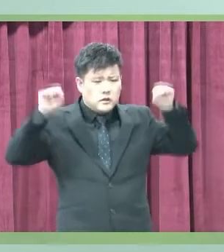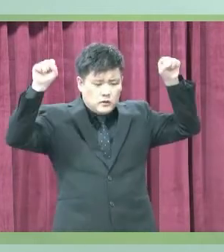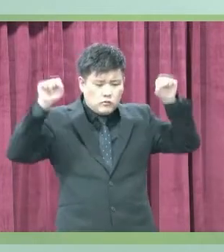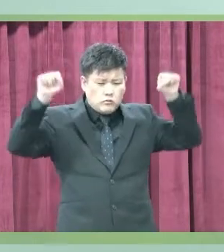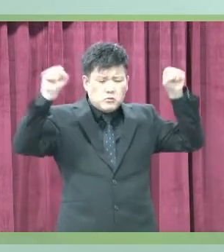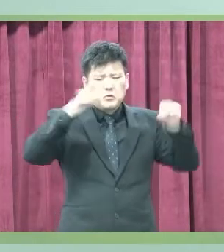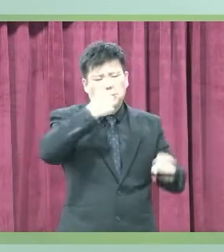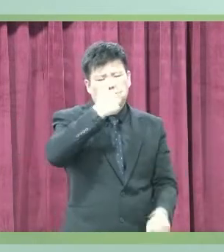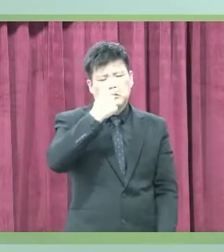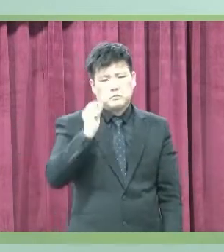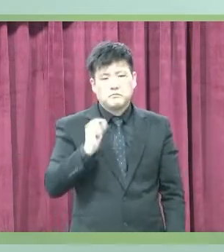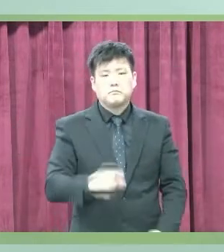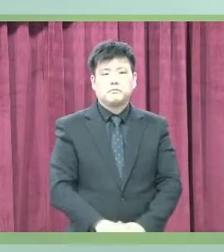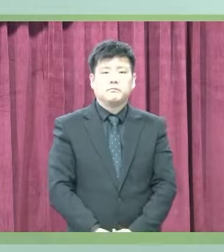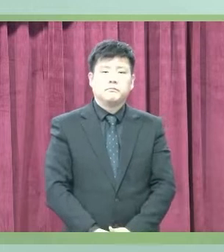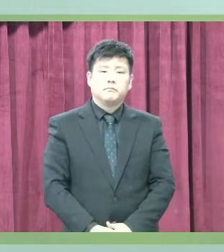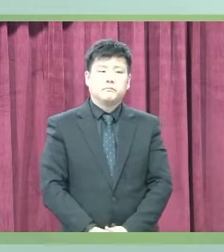수 있습니다.